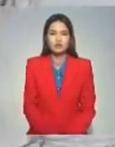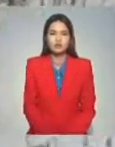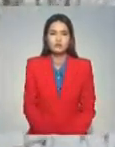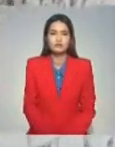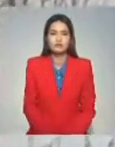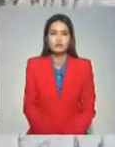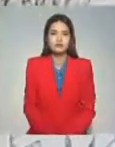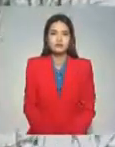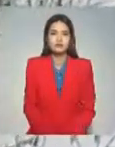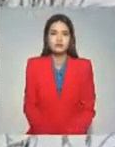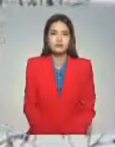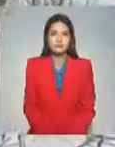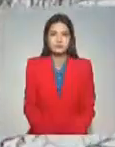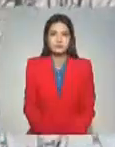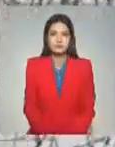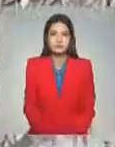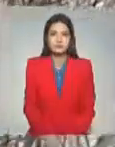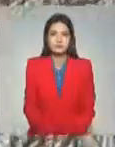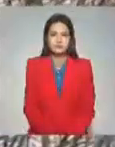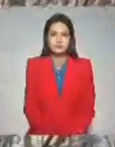Один. Взрыв.